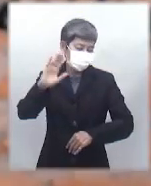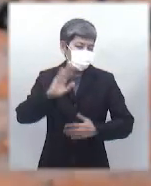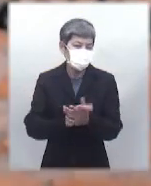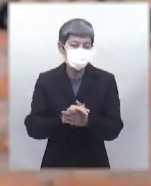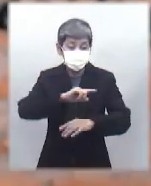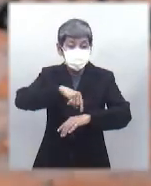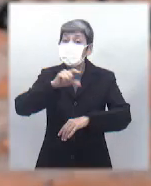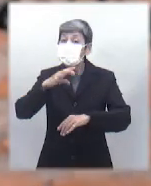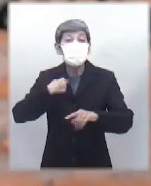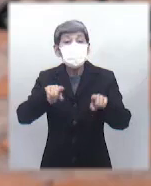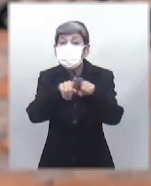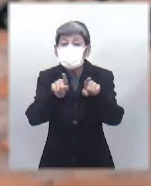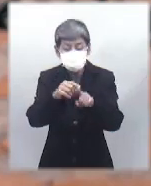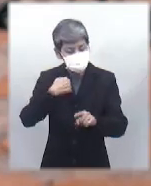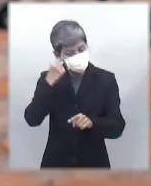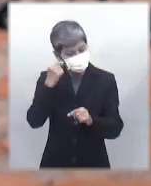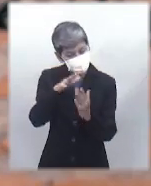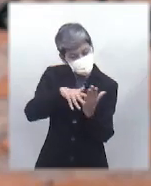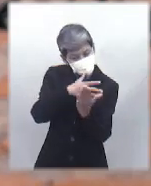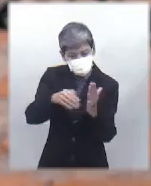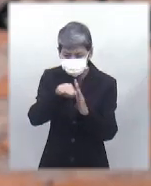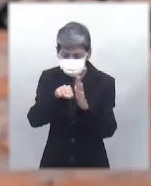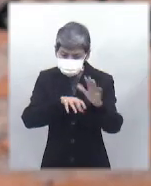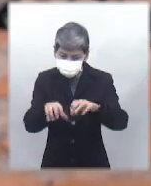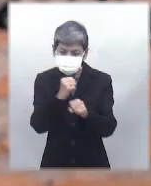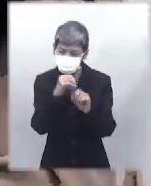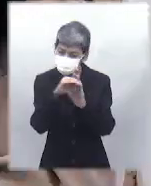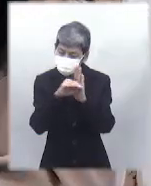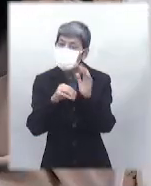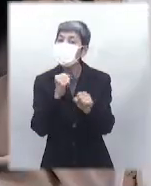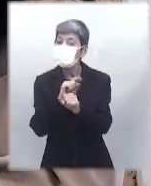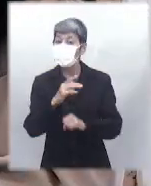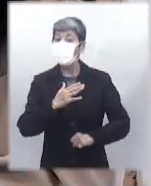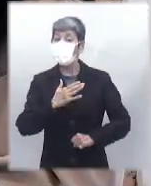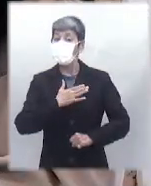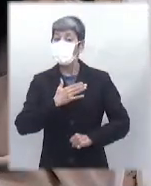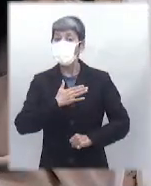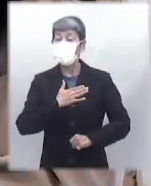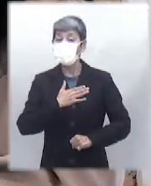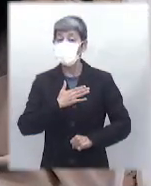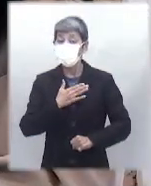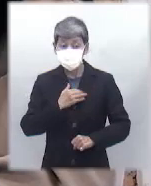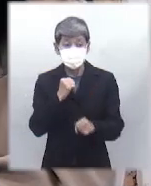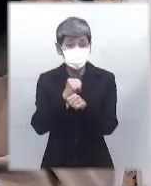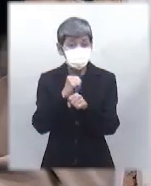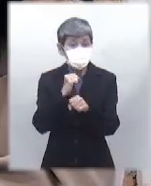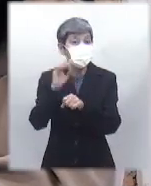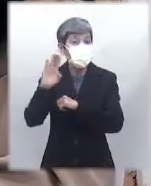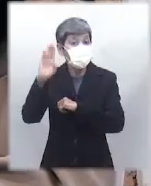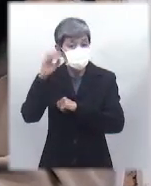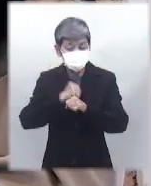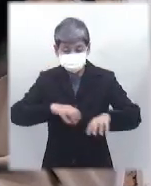เพราะว่า 24ชั่วโมงเหมือนกันไงอยู่ที่รถคุณจะจัดสรรเวลาได้อย่างไรในขณะที่ผมโอ้โหแบบนักธุรกิจเนี่ย